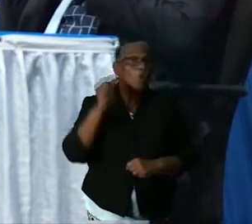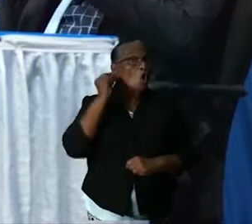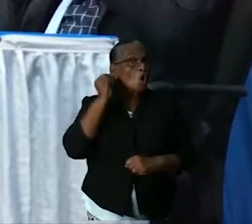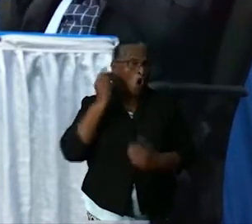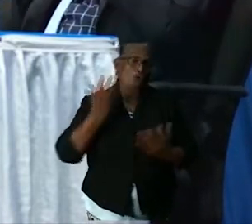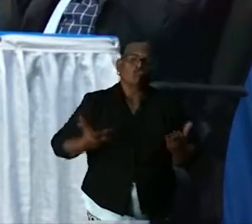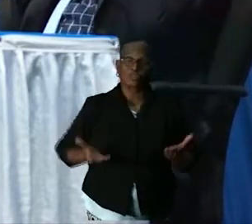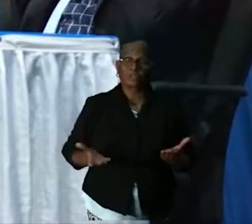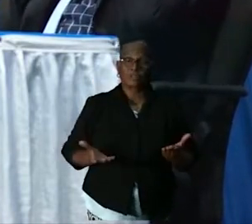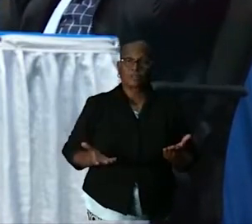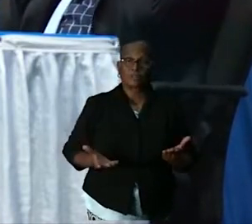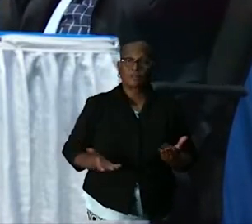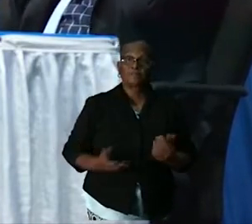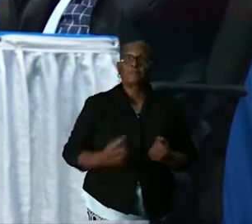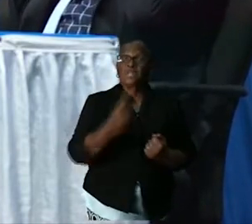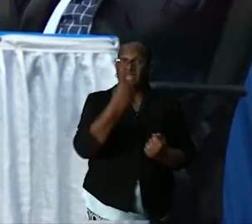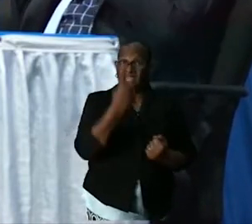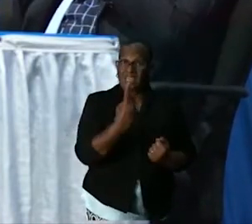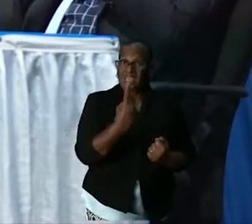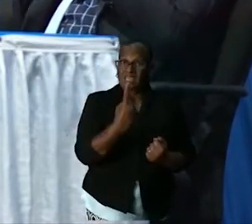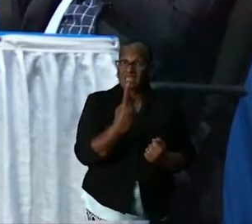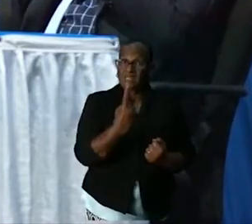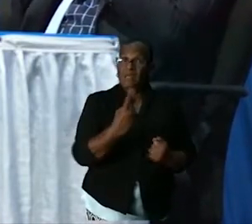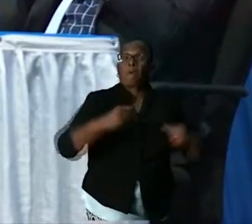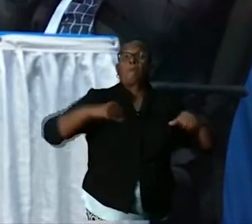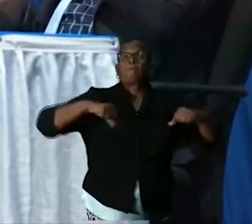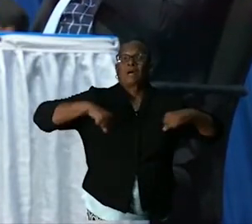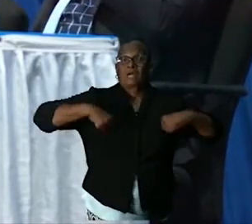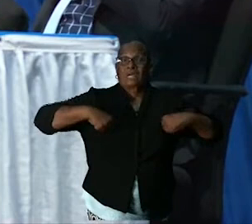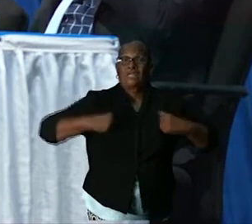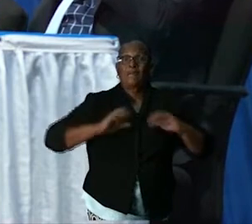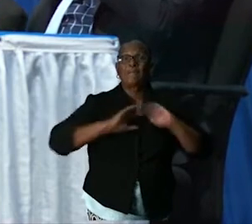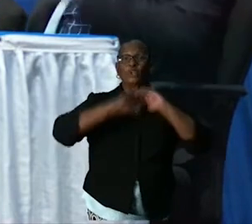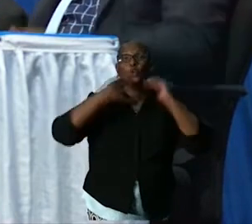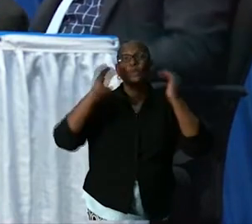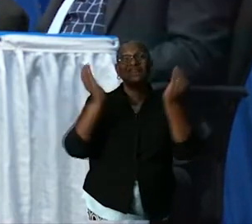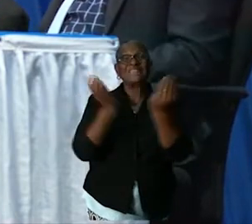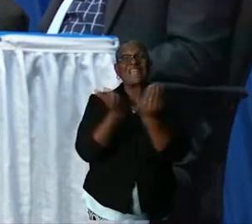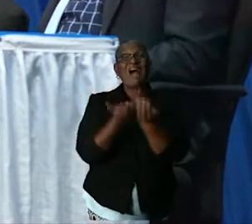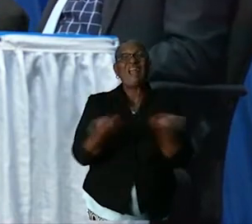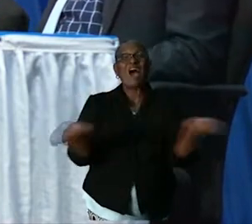1. We gaan beginnen met een total lockdown